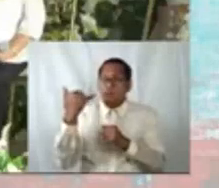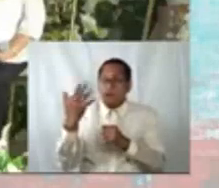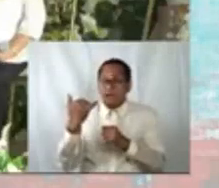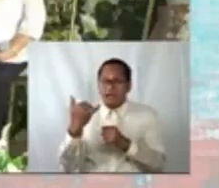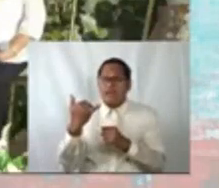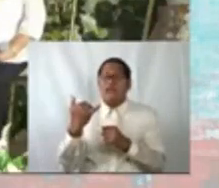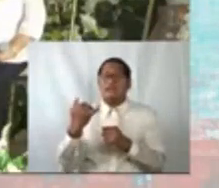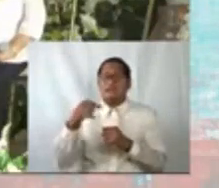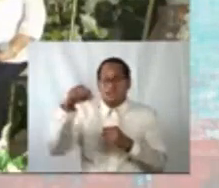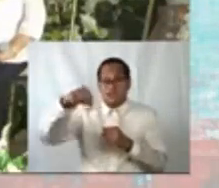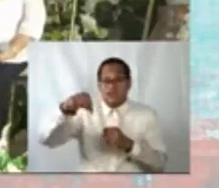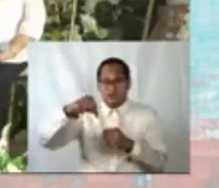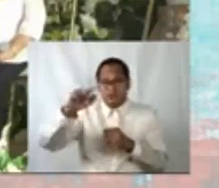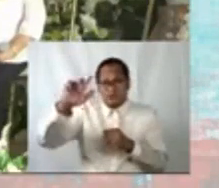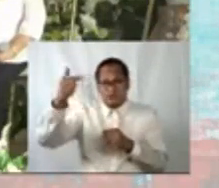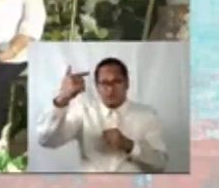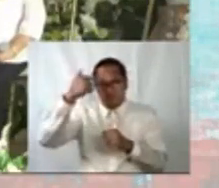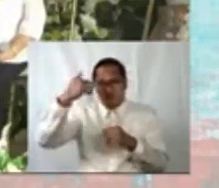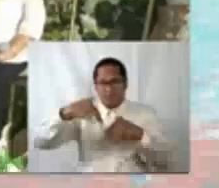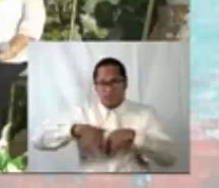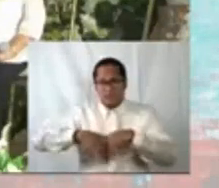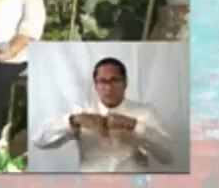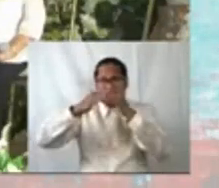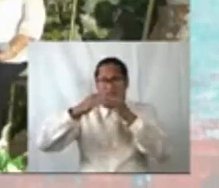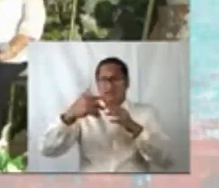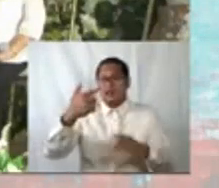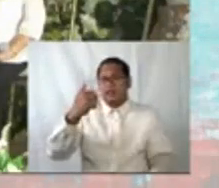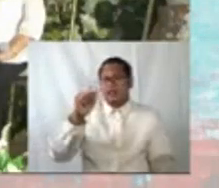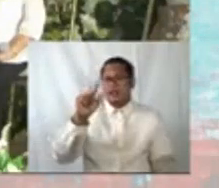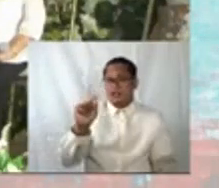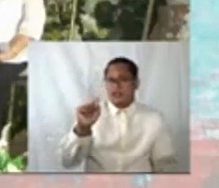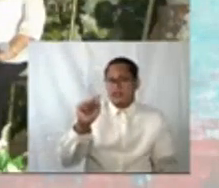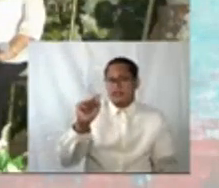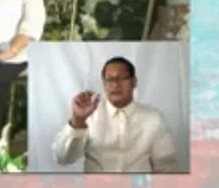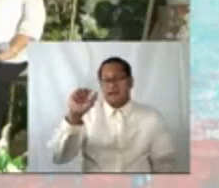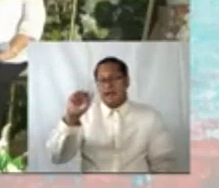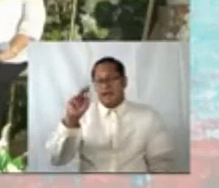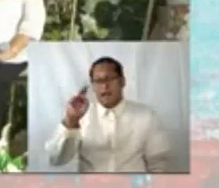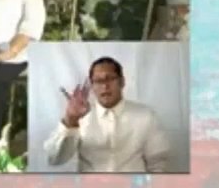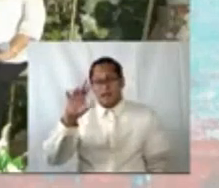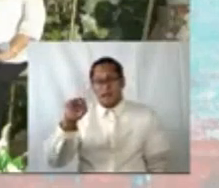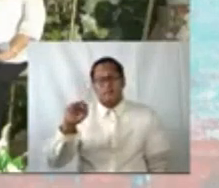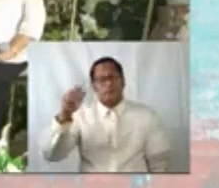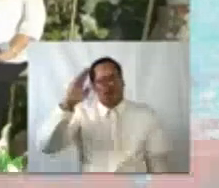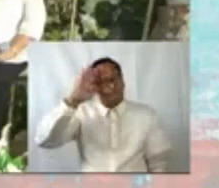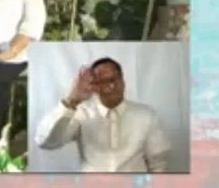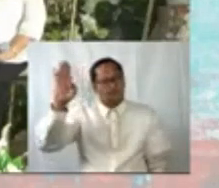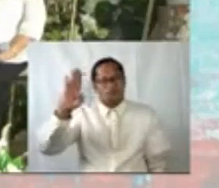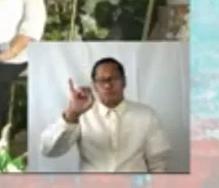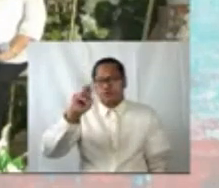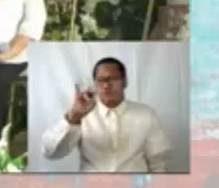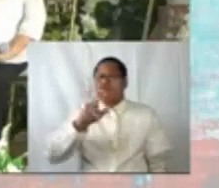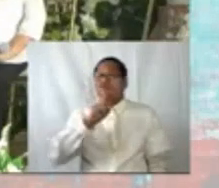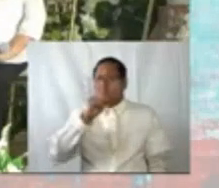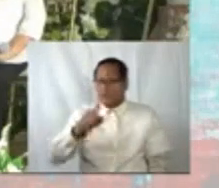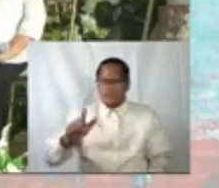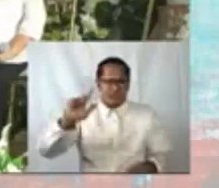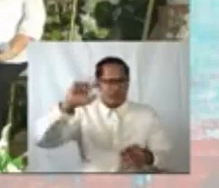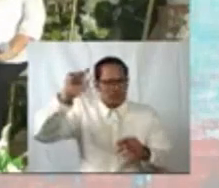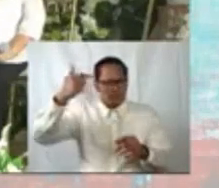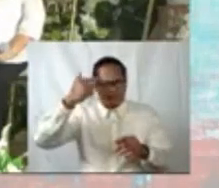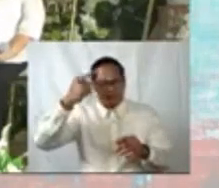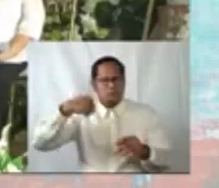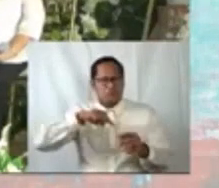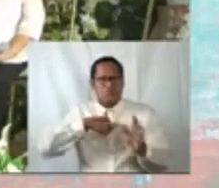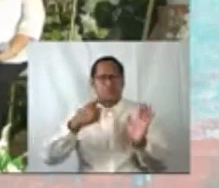itong pamahalaang itinatag ni God Andres Bonifacio ay isang uri ng pamahalaan na pwede natin kilalanin